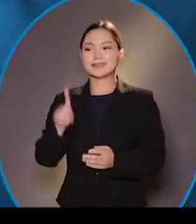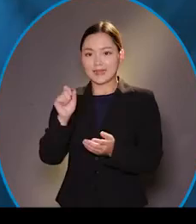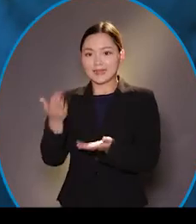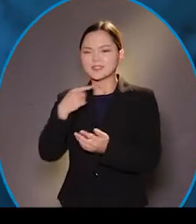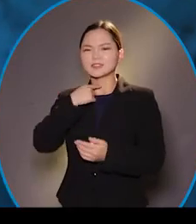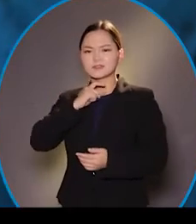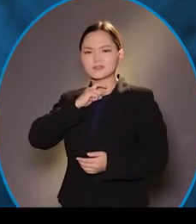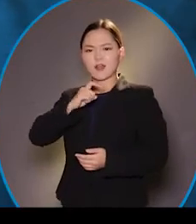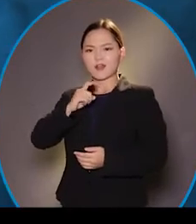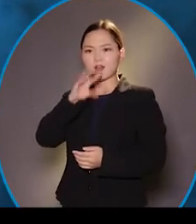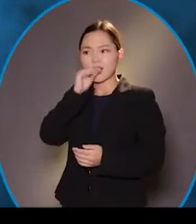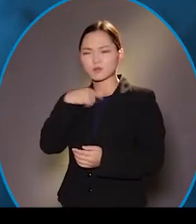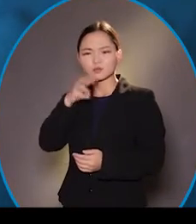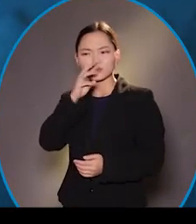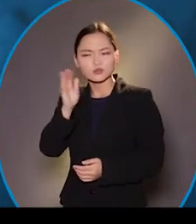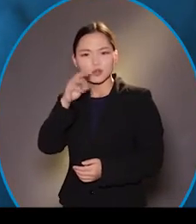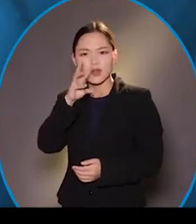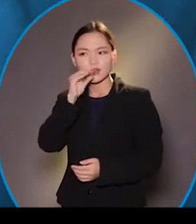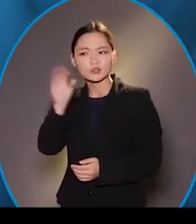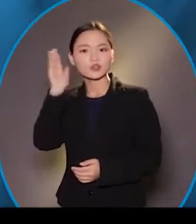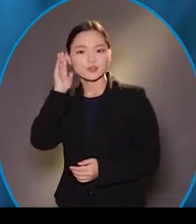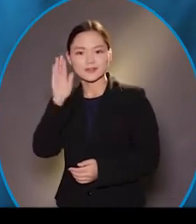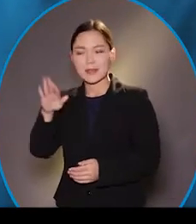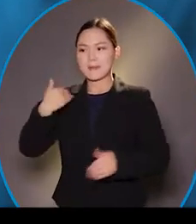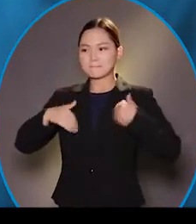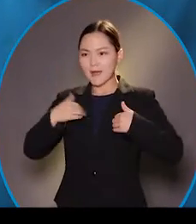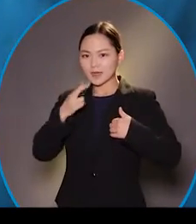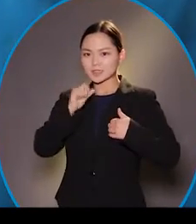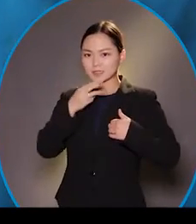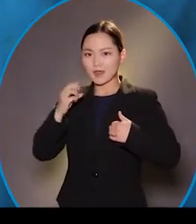За чаан хэлээш. Одоо би чинийхийг сонсмаар байна. Багшаа би.